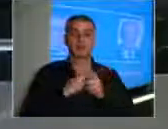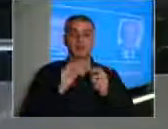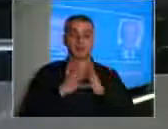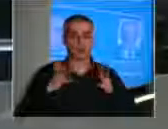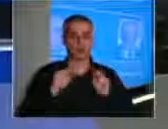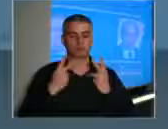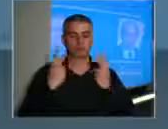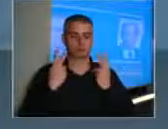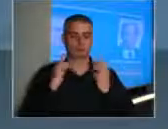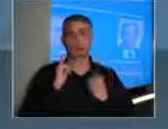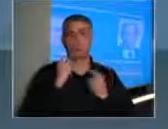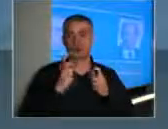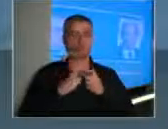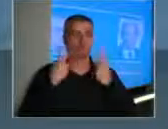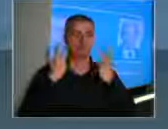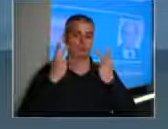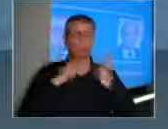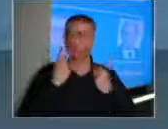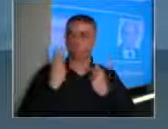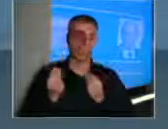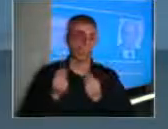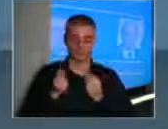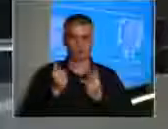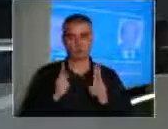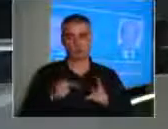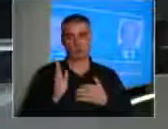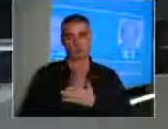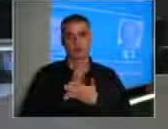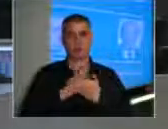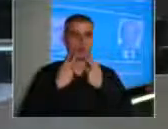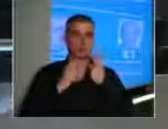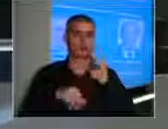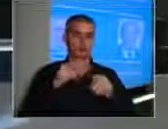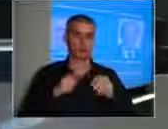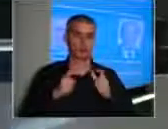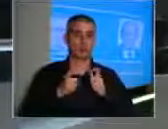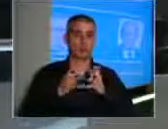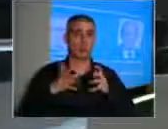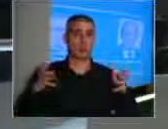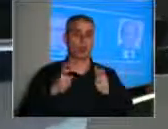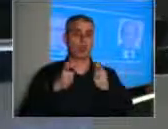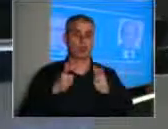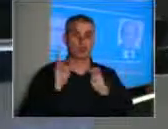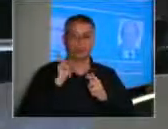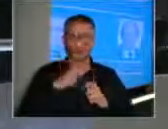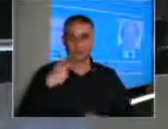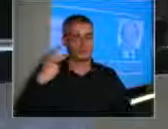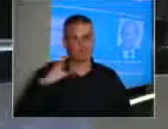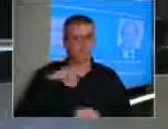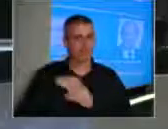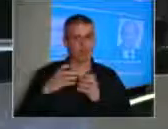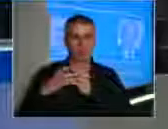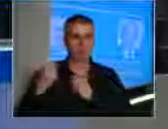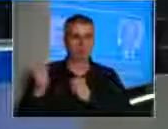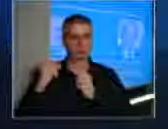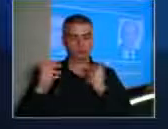זה נכון שהגוש משמעותי. יש פה שני דברים שהם יכולים לקבוע את תוצאות של הבחירות האלה. גודל הגוש, אבל פייגלין הוא לא בגוש. יש פה